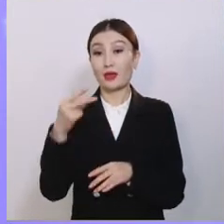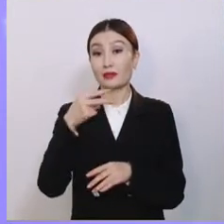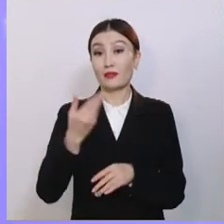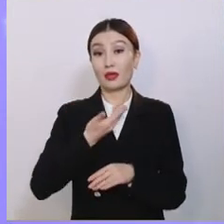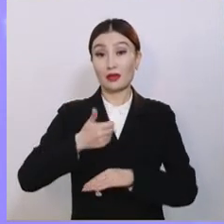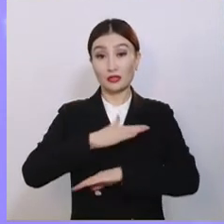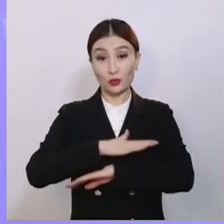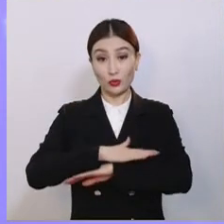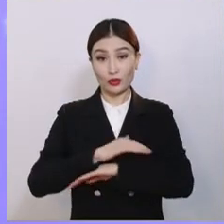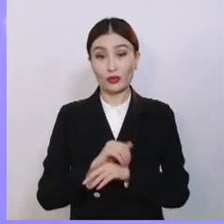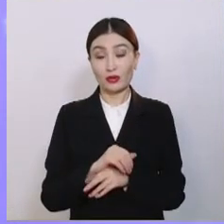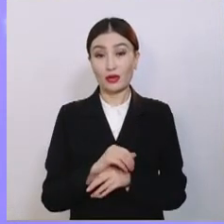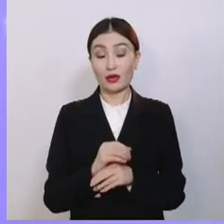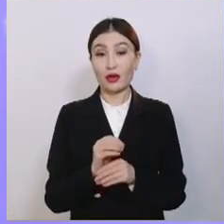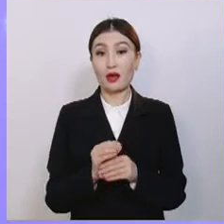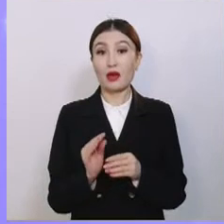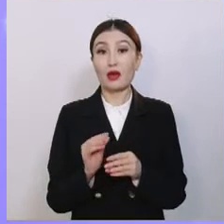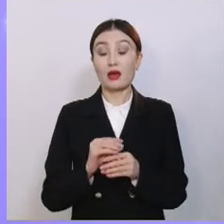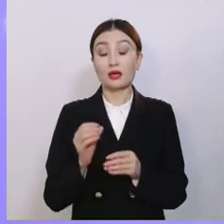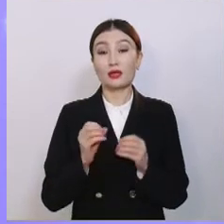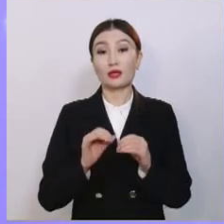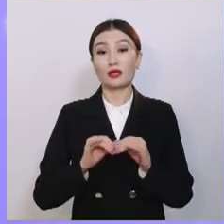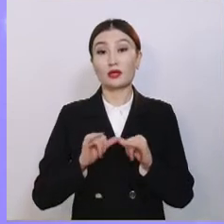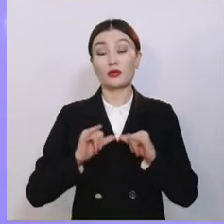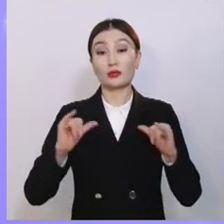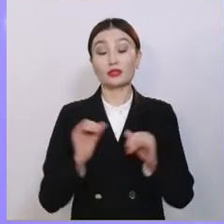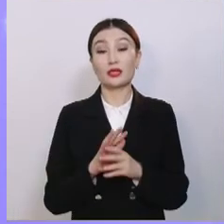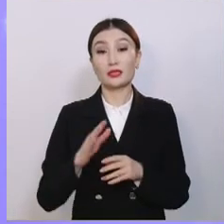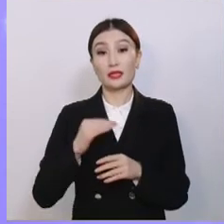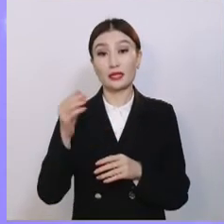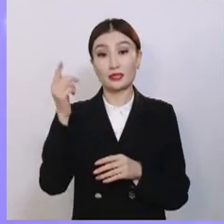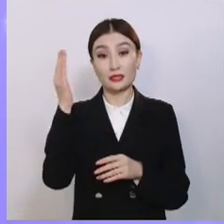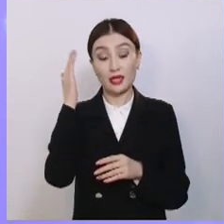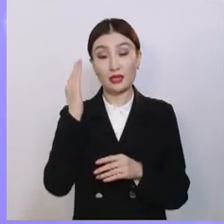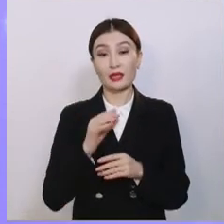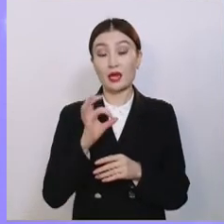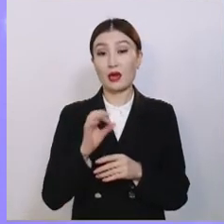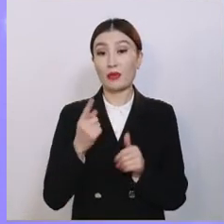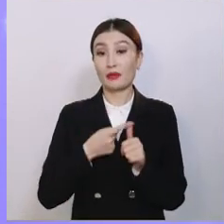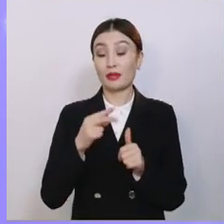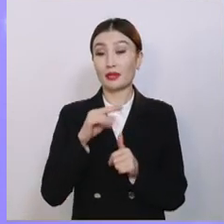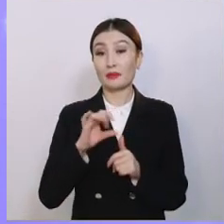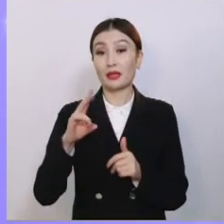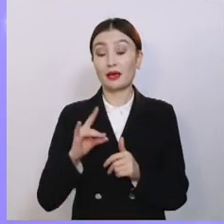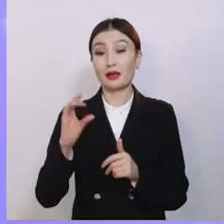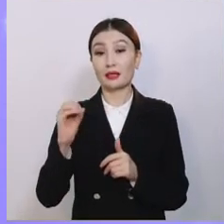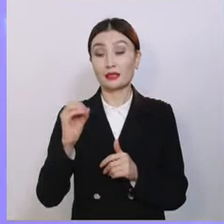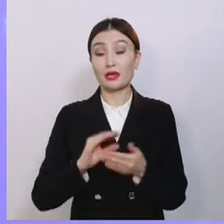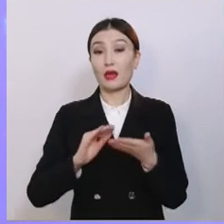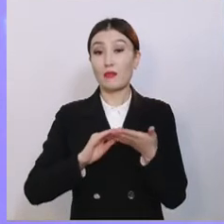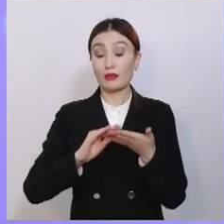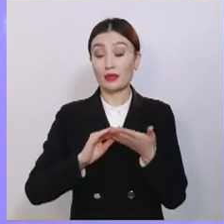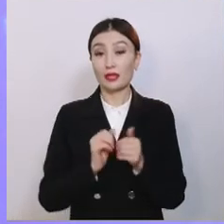нашего урока – обобщение знаний об имени прилагательном. Сегодня на уроке